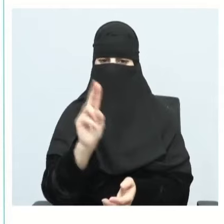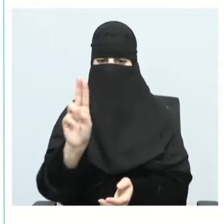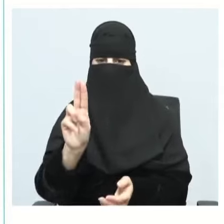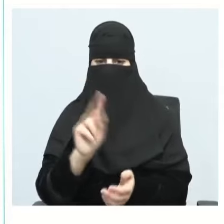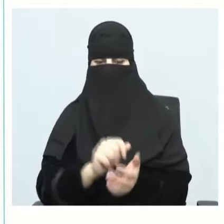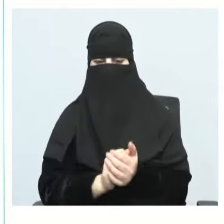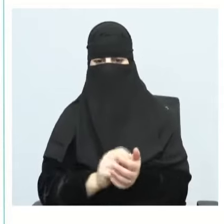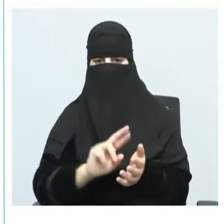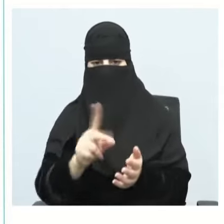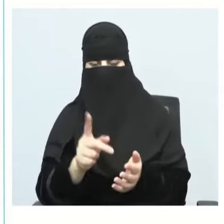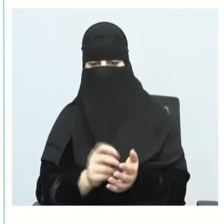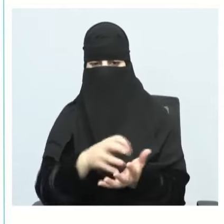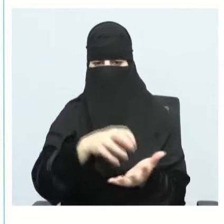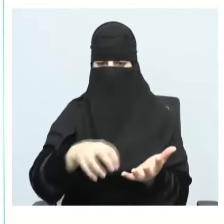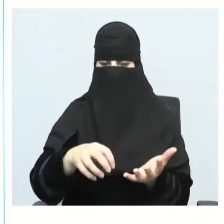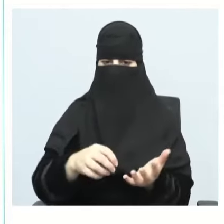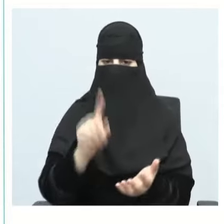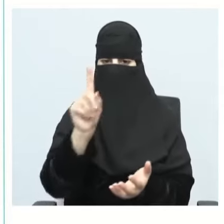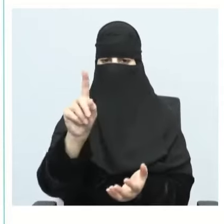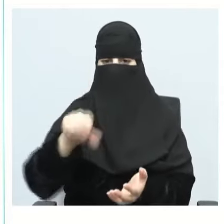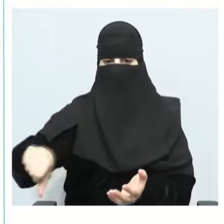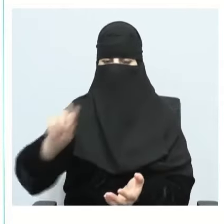الالف مره ثانيه وغير مكان البوت